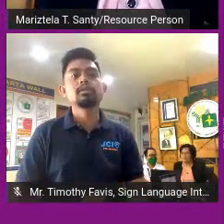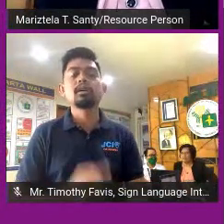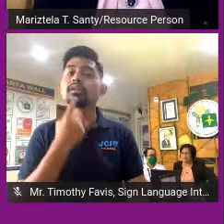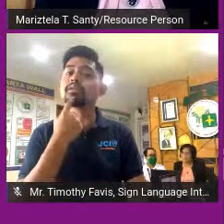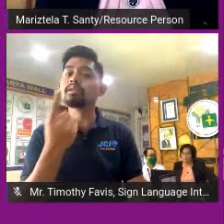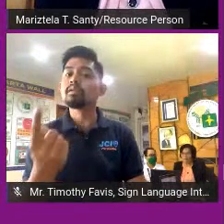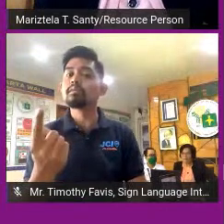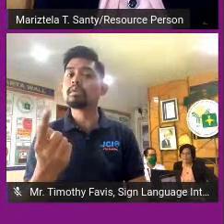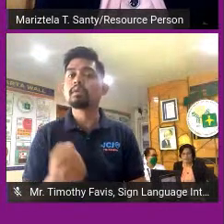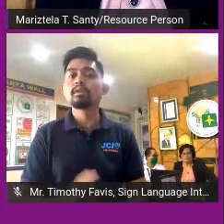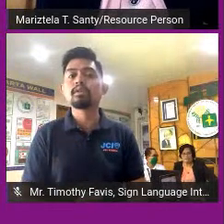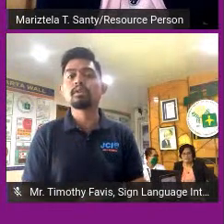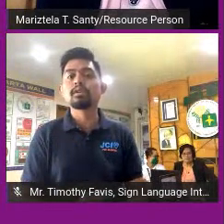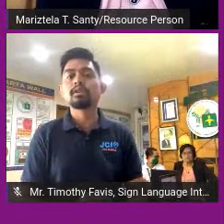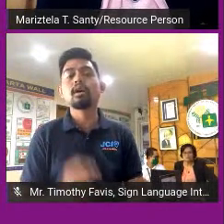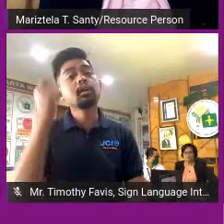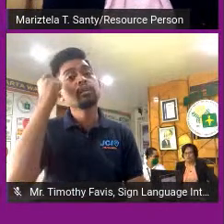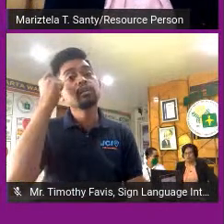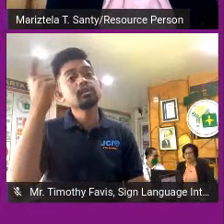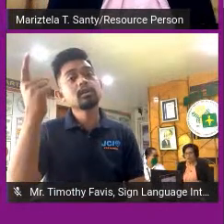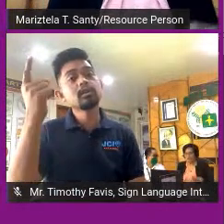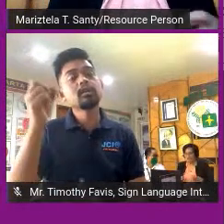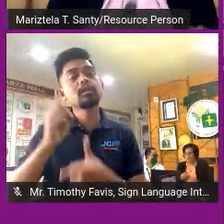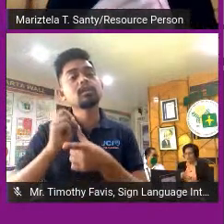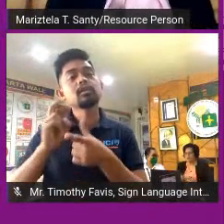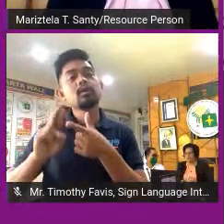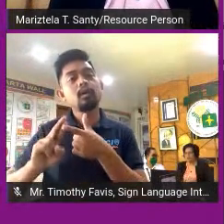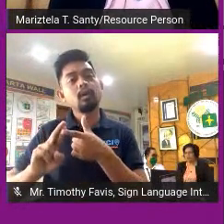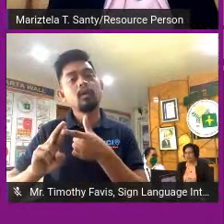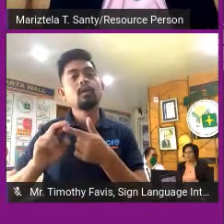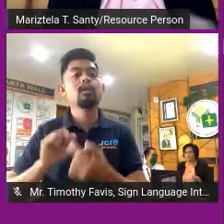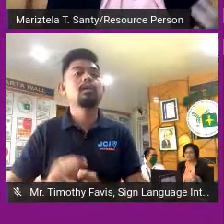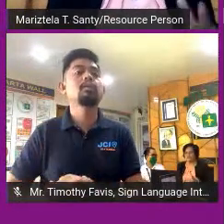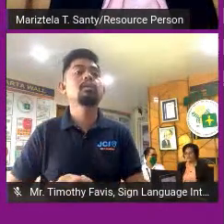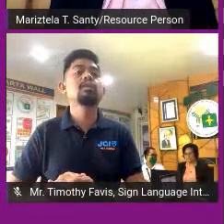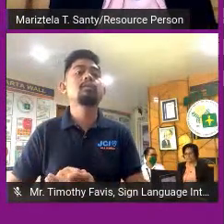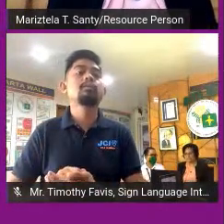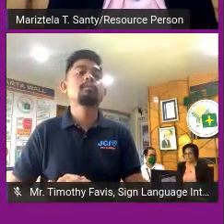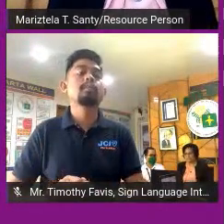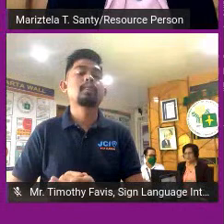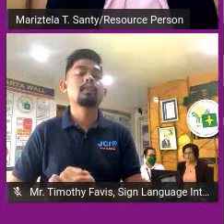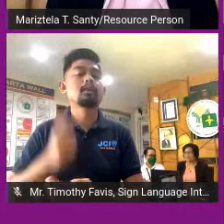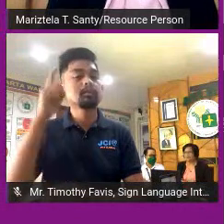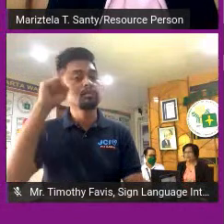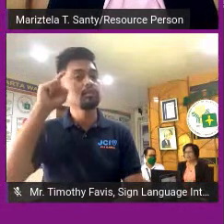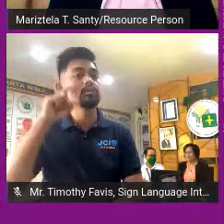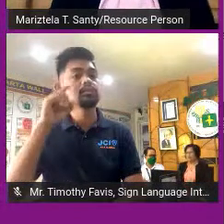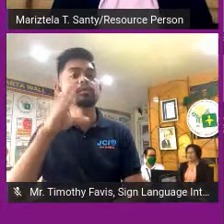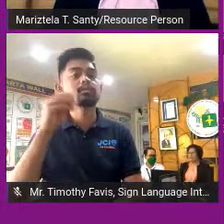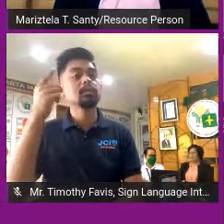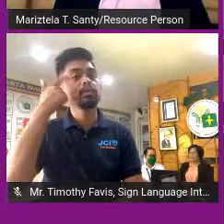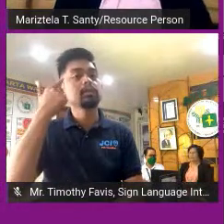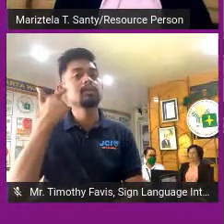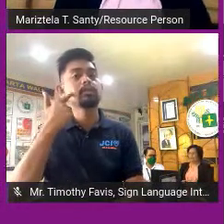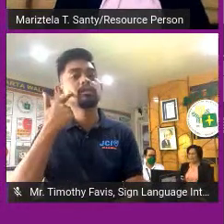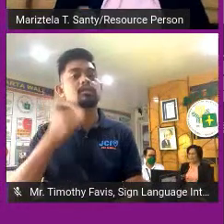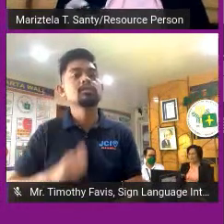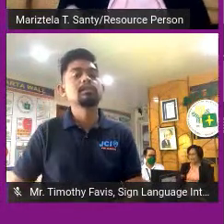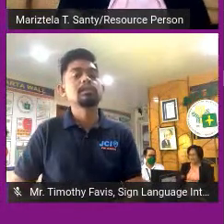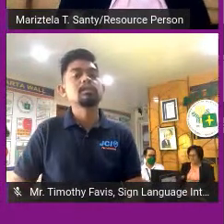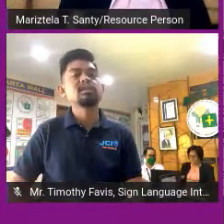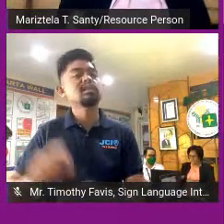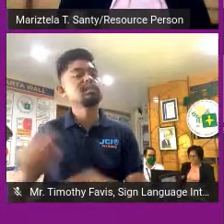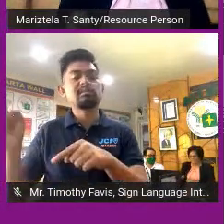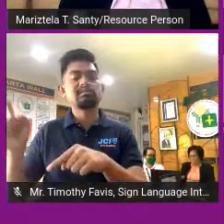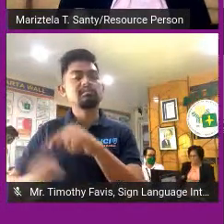tinatawag nating kamalayan or introduction to sex and gender. Kasi hindi pwede